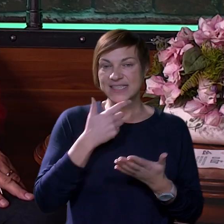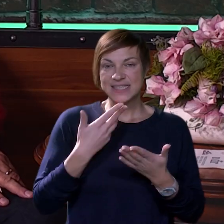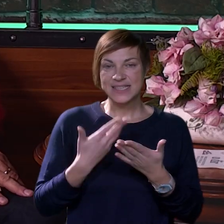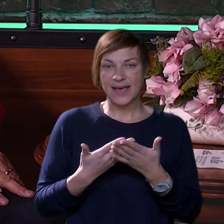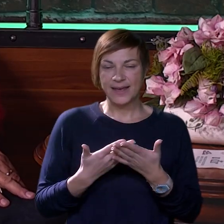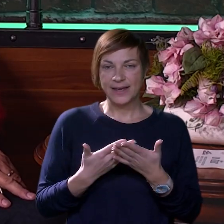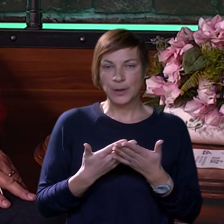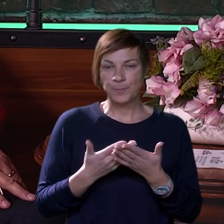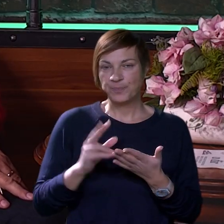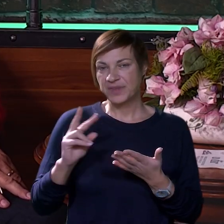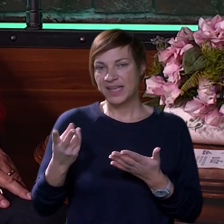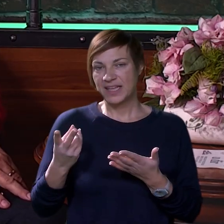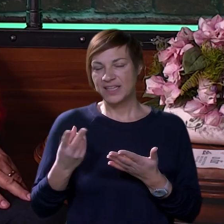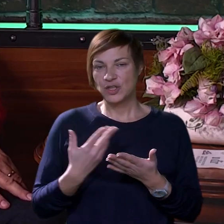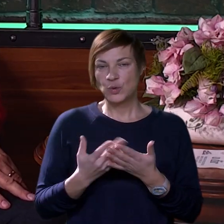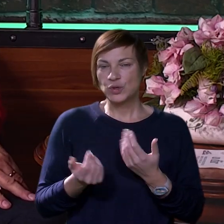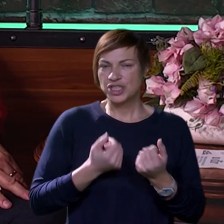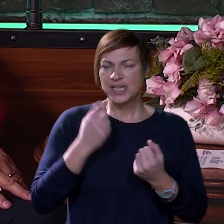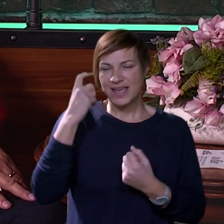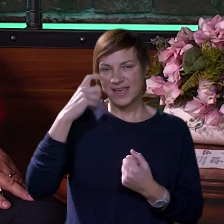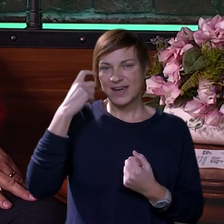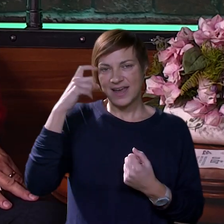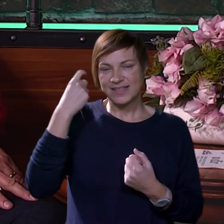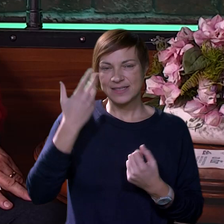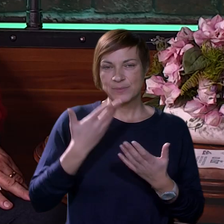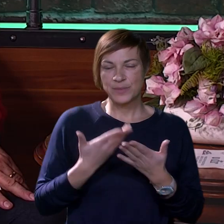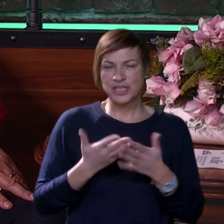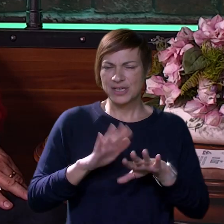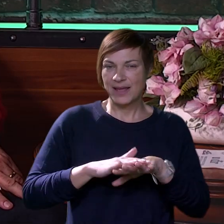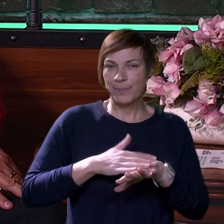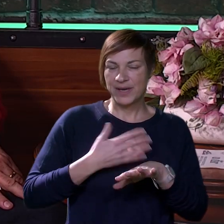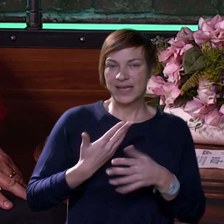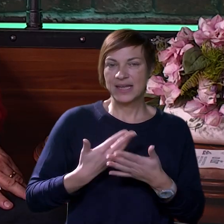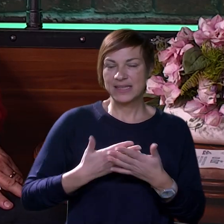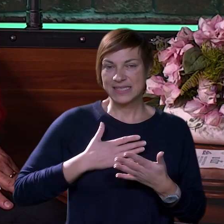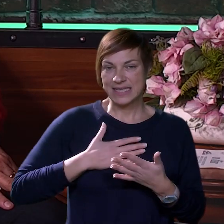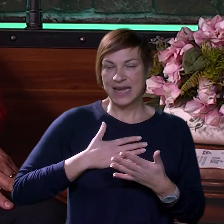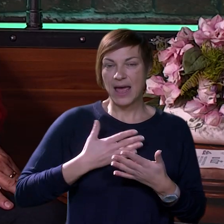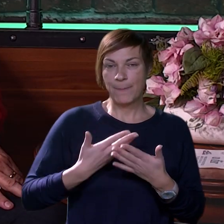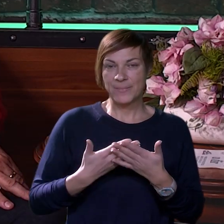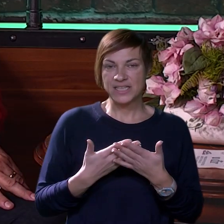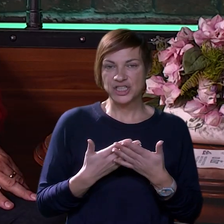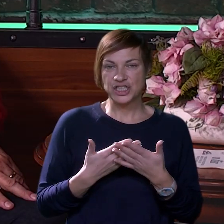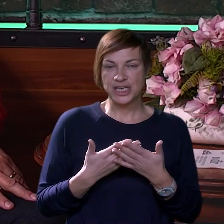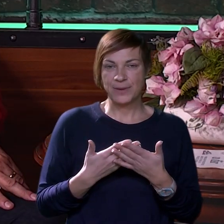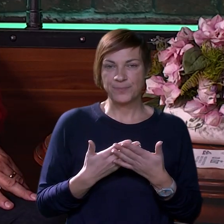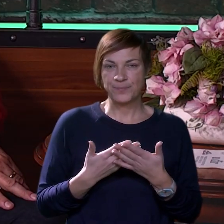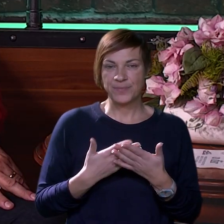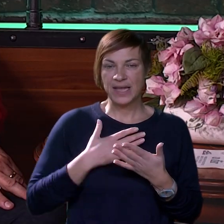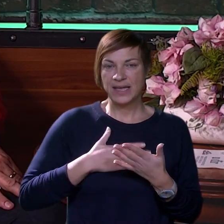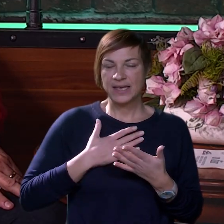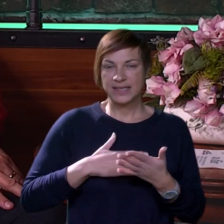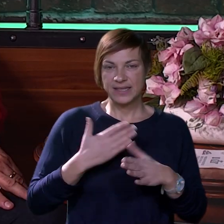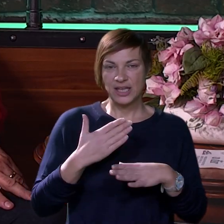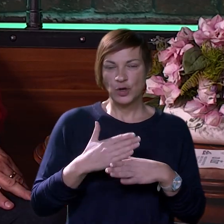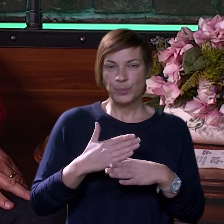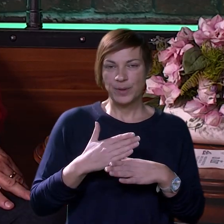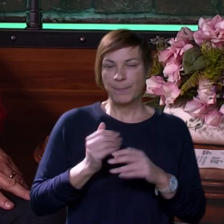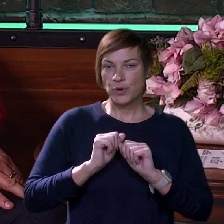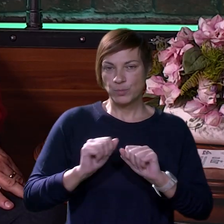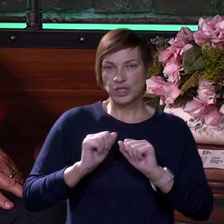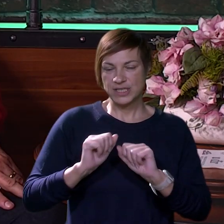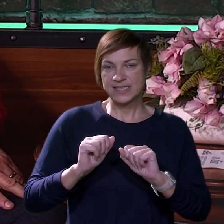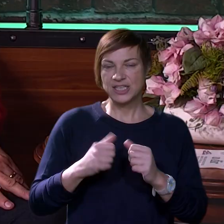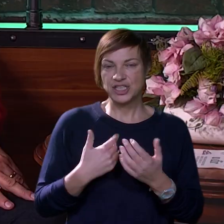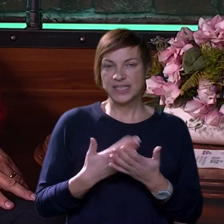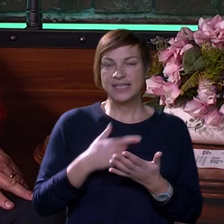onda drukčije i razmišlja i nekako te briga i za svoje najbliže i htio bi im pomoći i